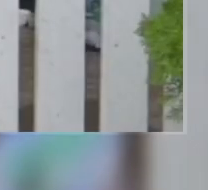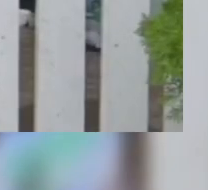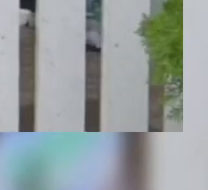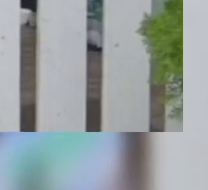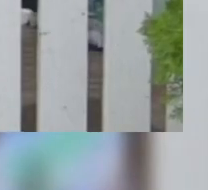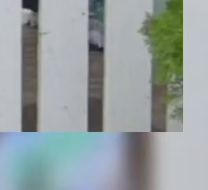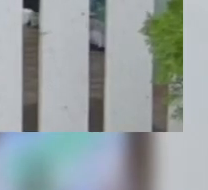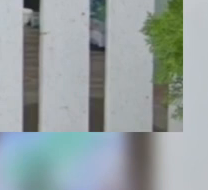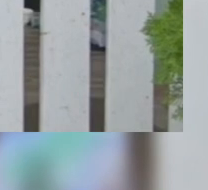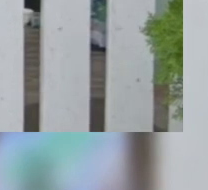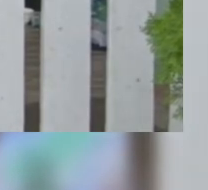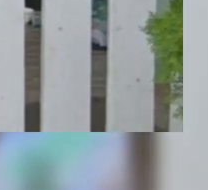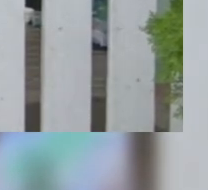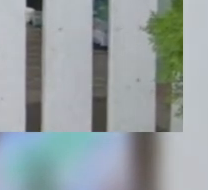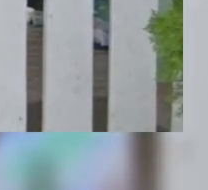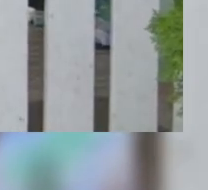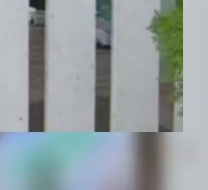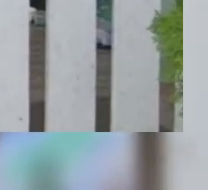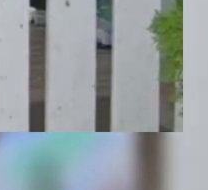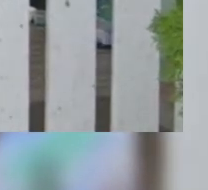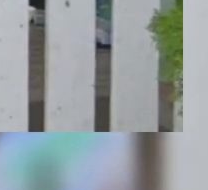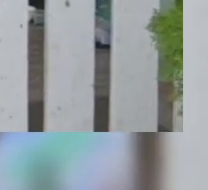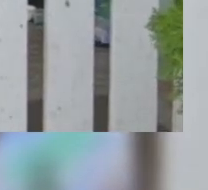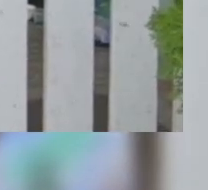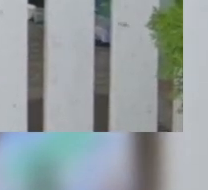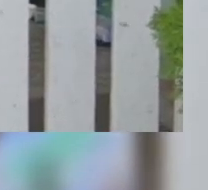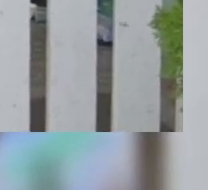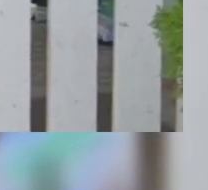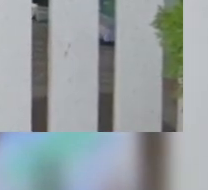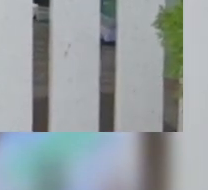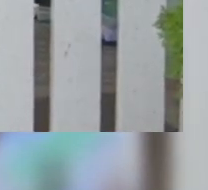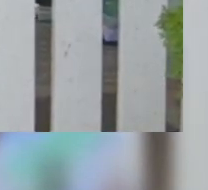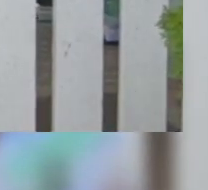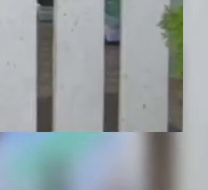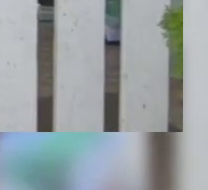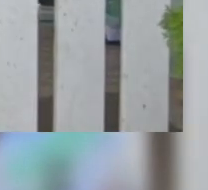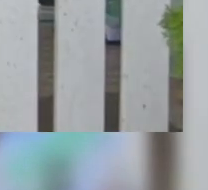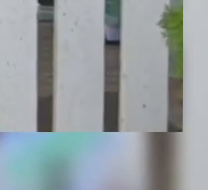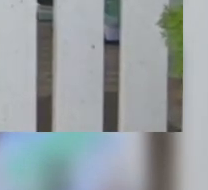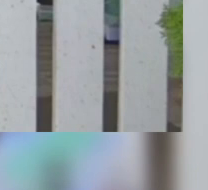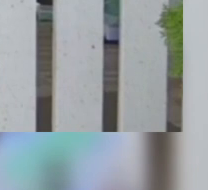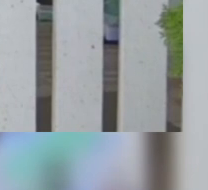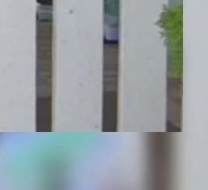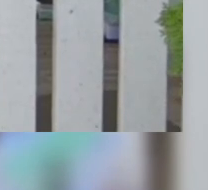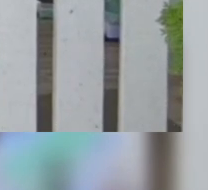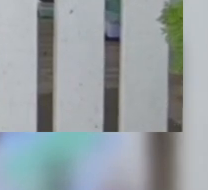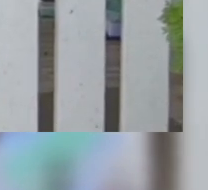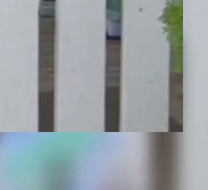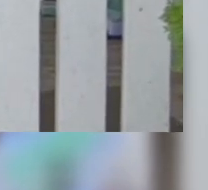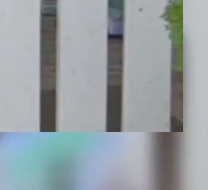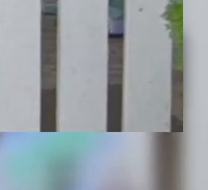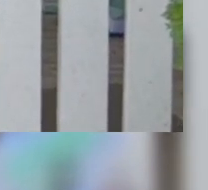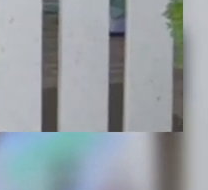tahukah kawan-kawan Sahara adalah gurun pasir yang terluas di dunia dan